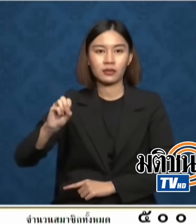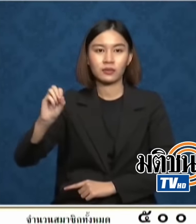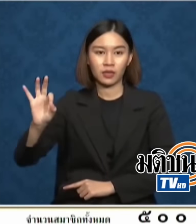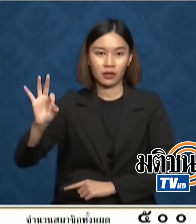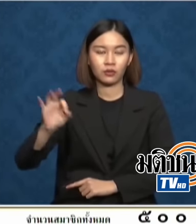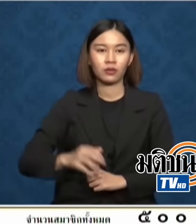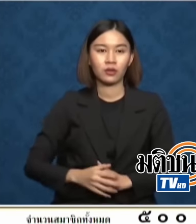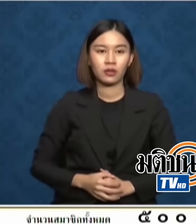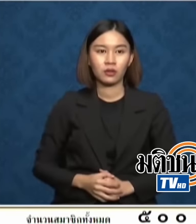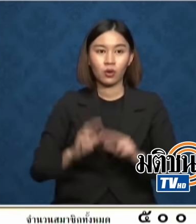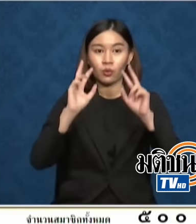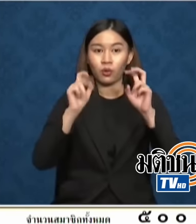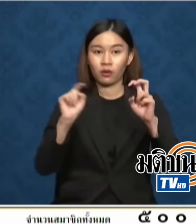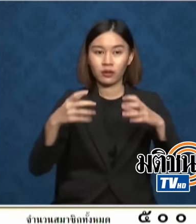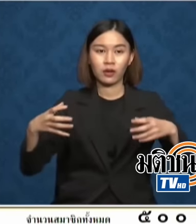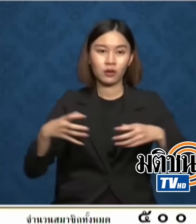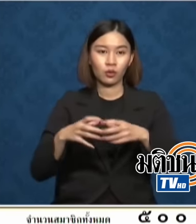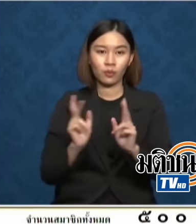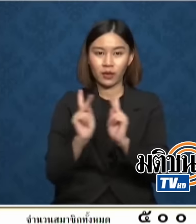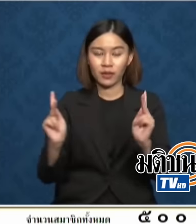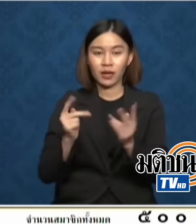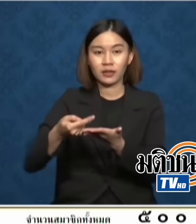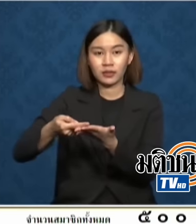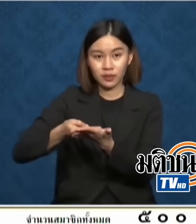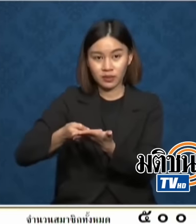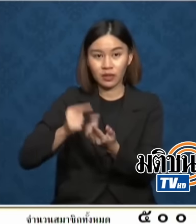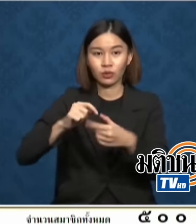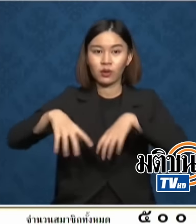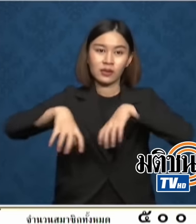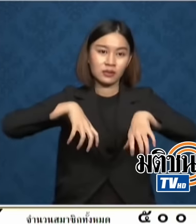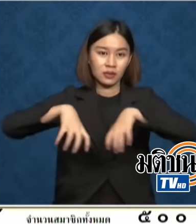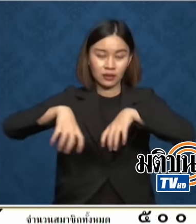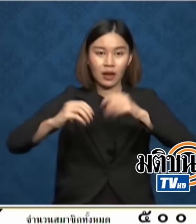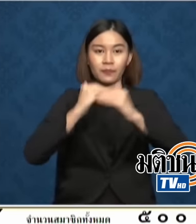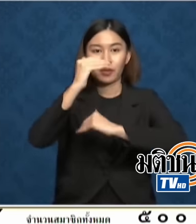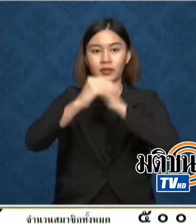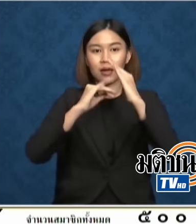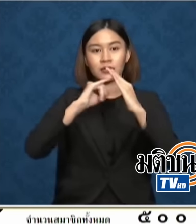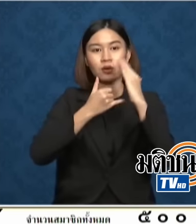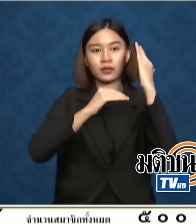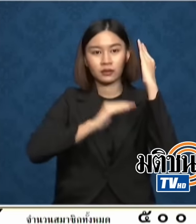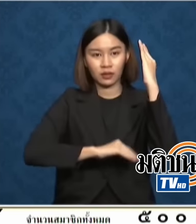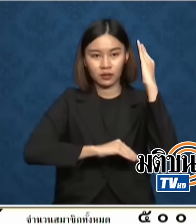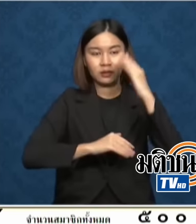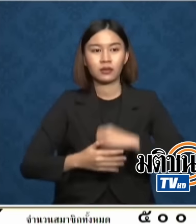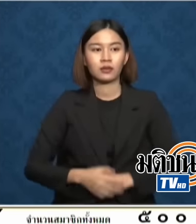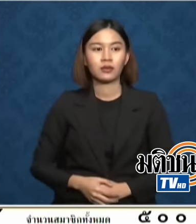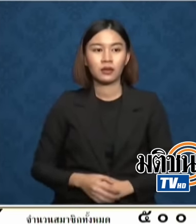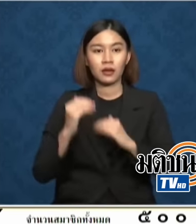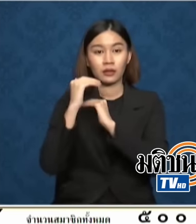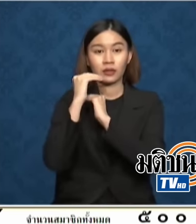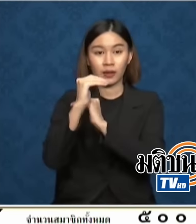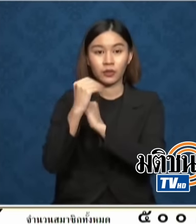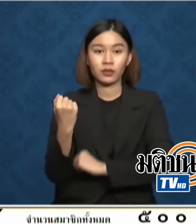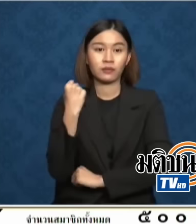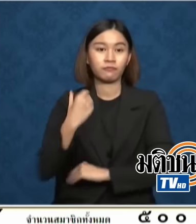14/2559เรื่องคณะกรรมการที่ปรึกษาการบริหารและการพัฒนาจังหวัดชายแดนภาคใต้และการกำหนด